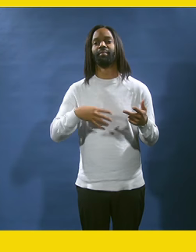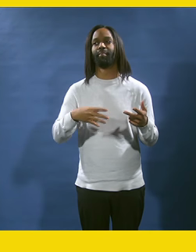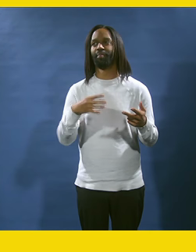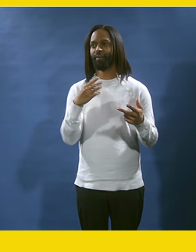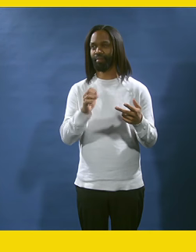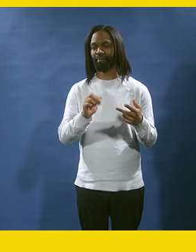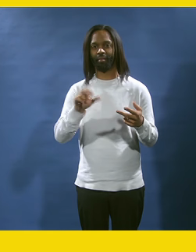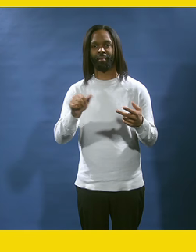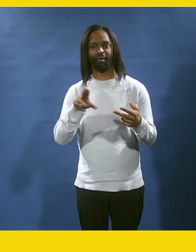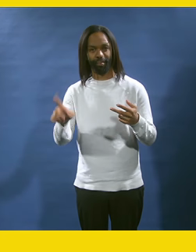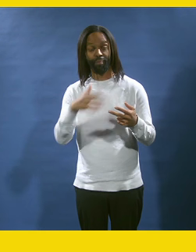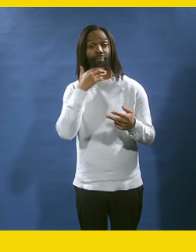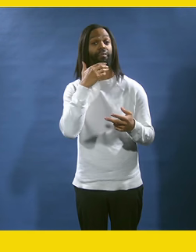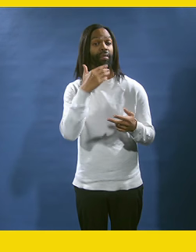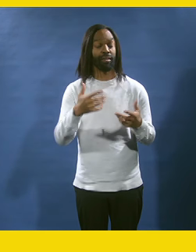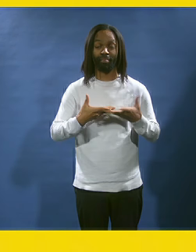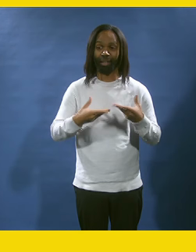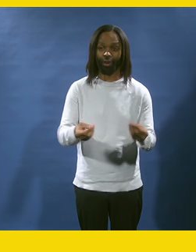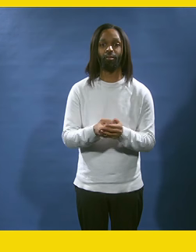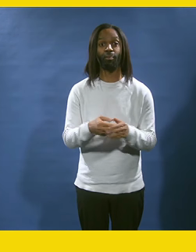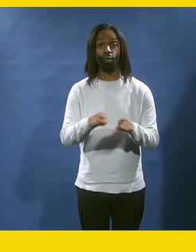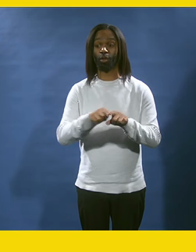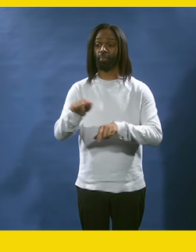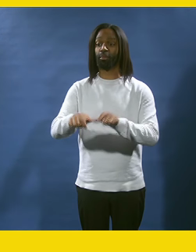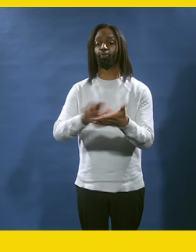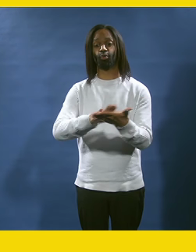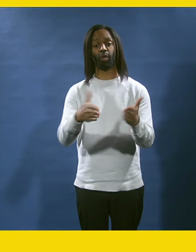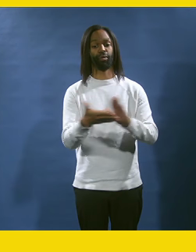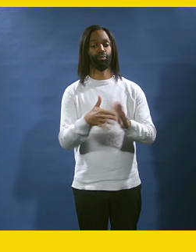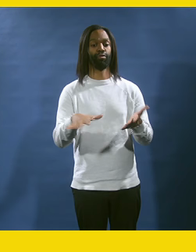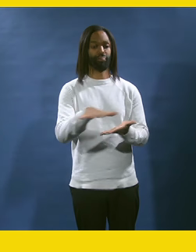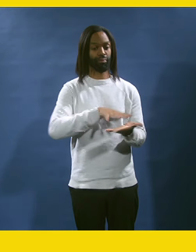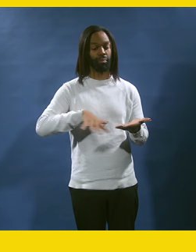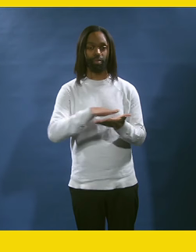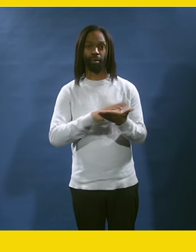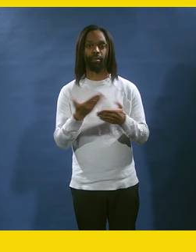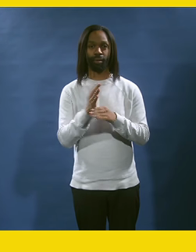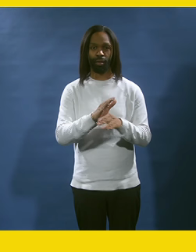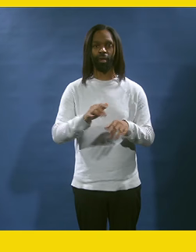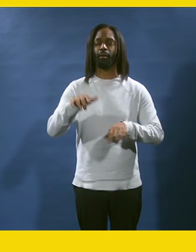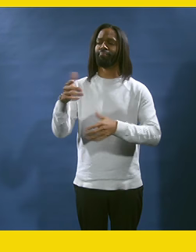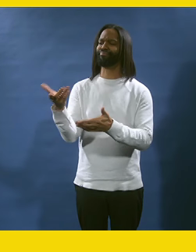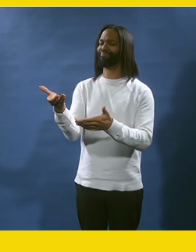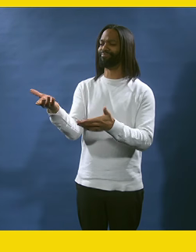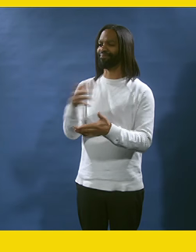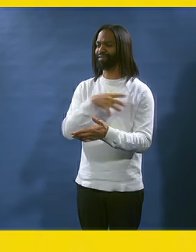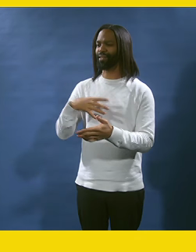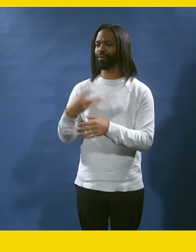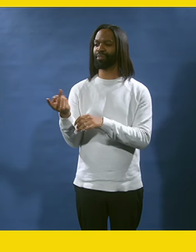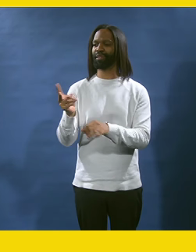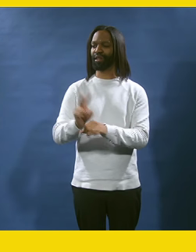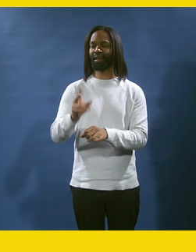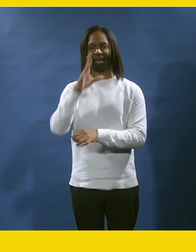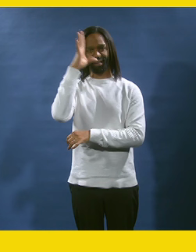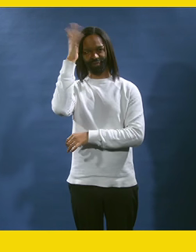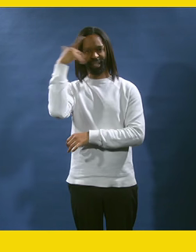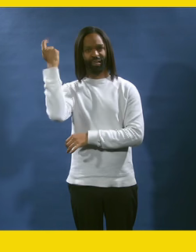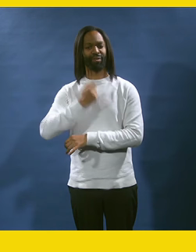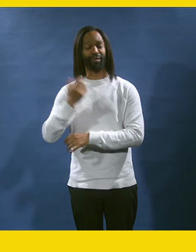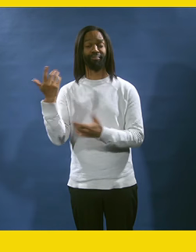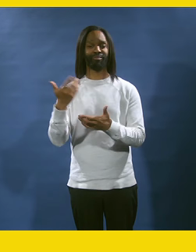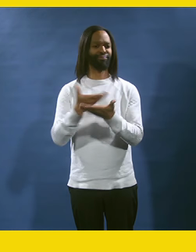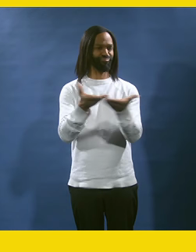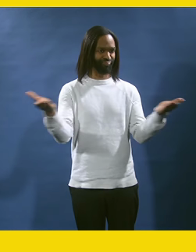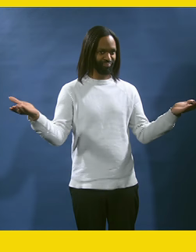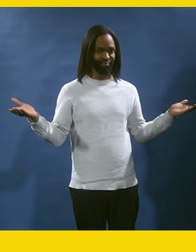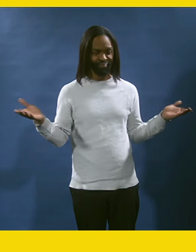cet accueil, chers représentants des associations locales, mesdames les déléguées afghanes, chères toutes, chers tous. Moi, je vais